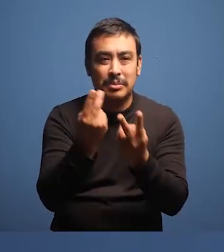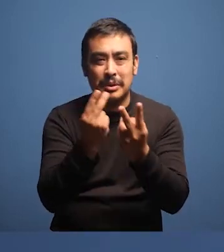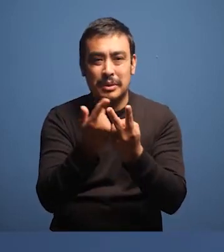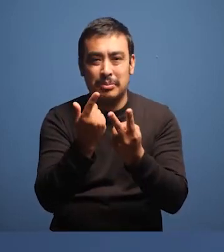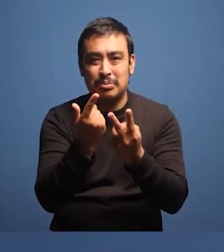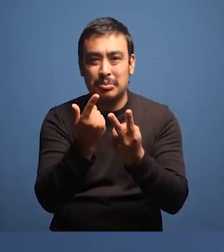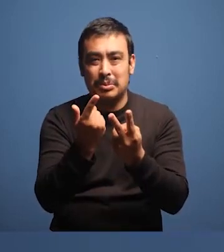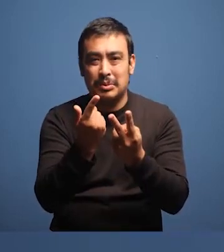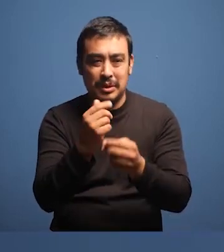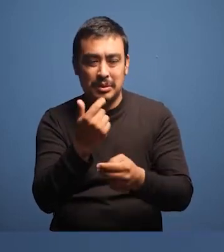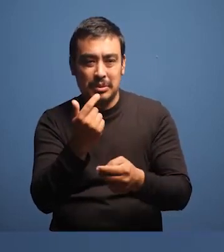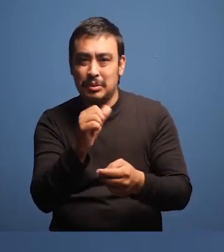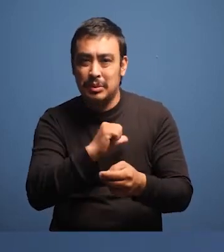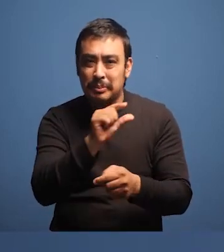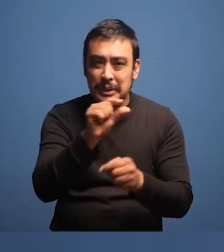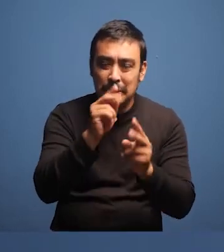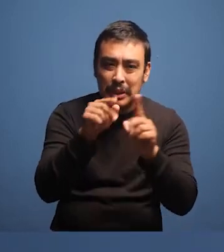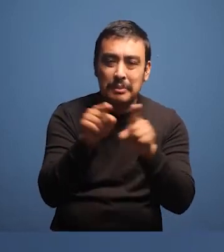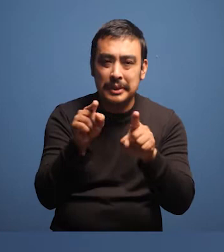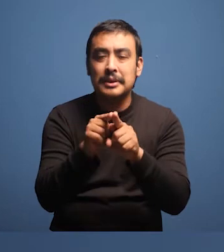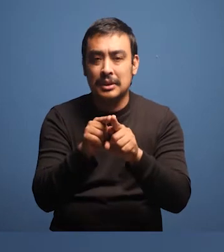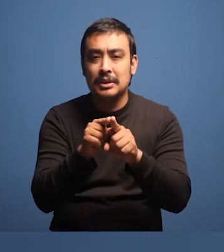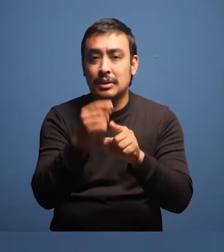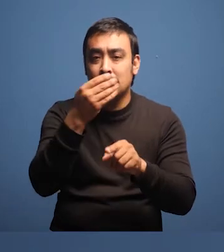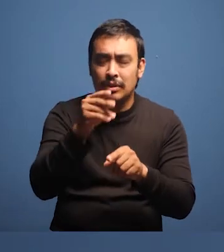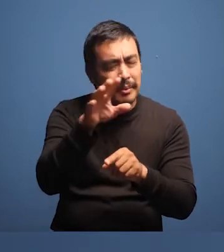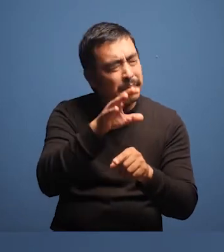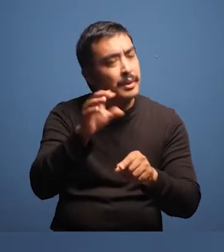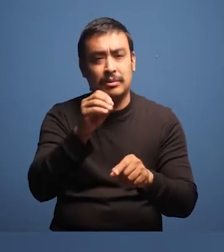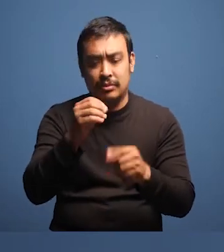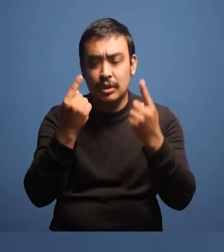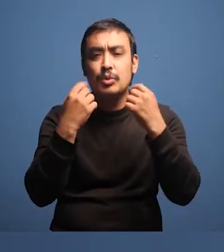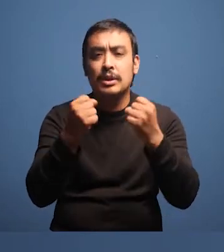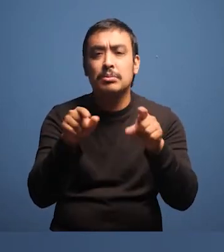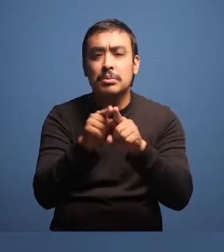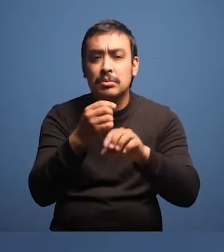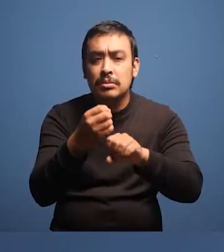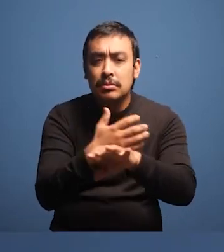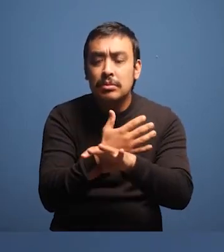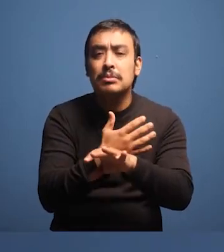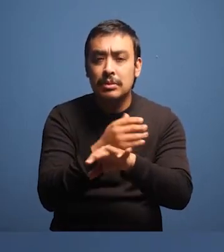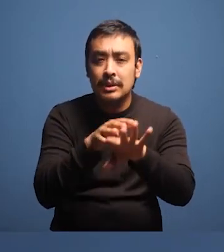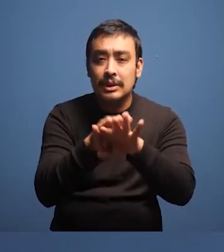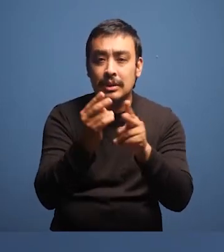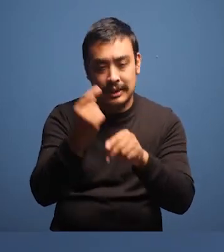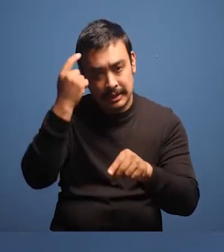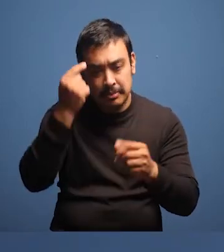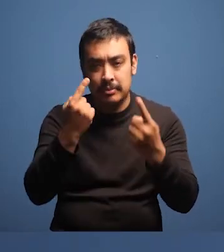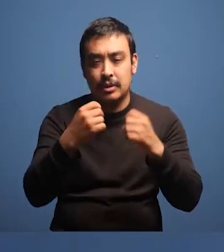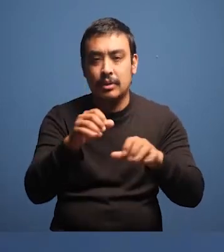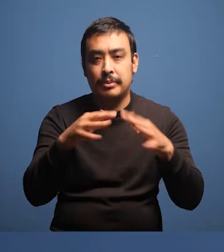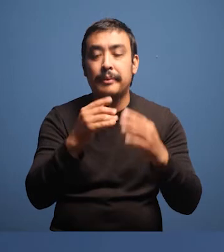सेक्सुअलाइजेसन्सहरू सेक्सटोर्सनहरू सेक्सटिङहरू भइरहेको हुन्छ नि त सो यो सबैले अब हेल्थमै के इम्प्याक्ट गर्छ भन्दाखेरि चाहिँ मोस्टली भनेको मेन्टल हेल्थमै एफेक्ट गर्छ